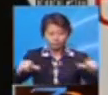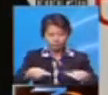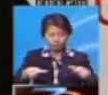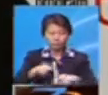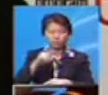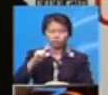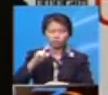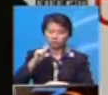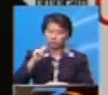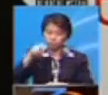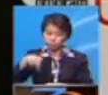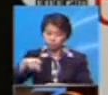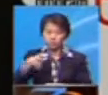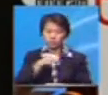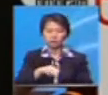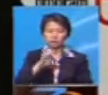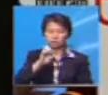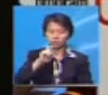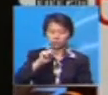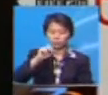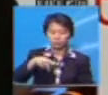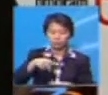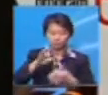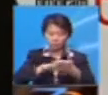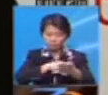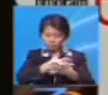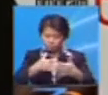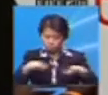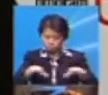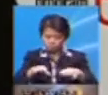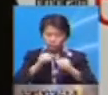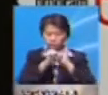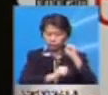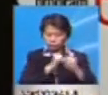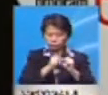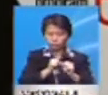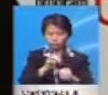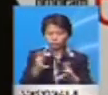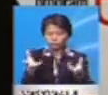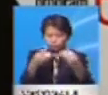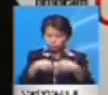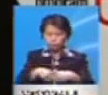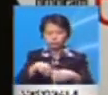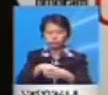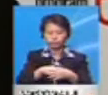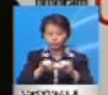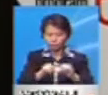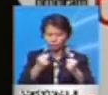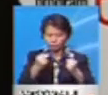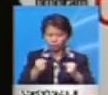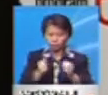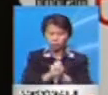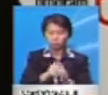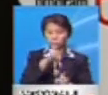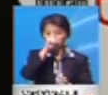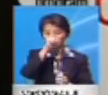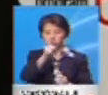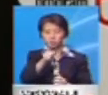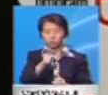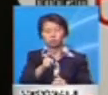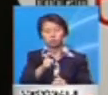pelaksanaan GTP dan ETP dirangka supaya bersifat lebih berketerangkuman, mapan dan bagi